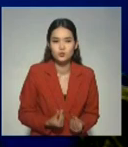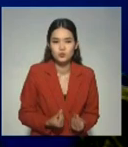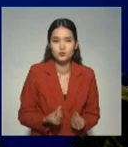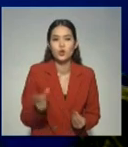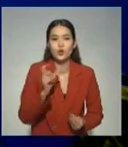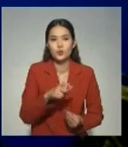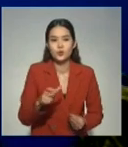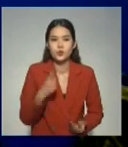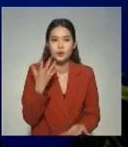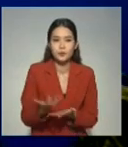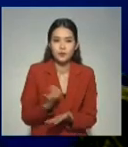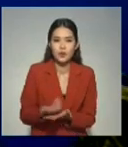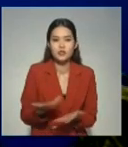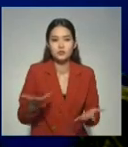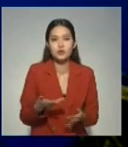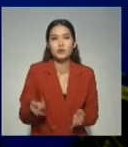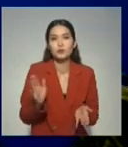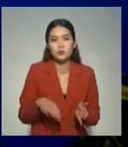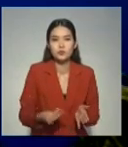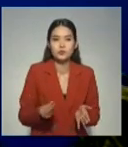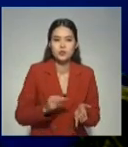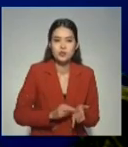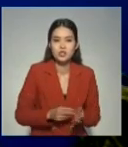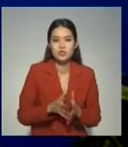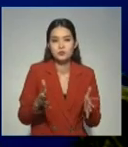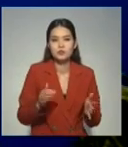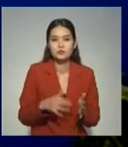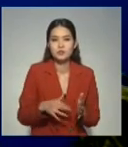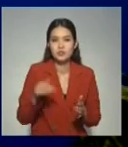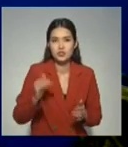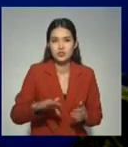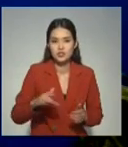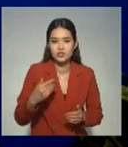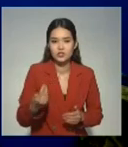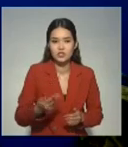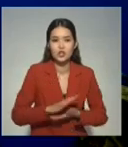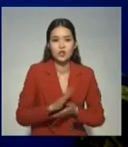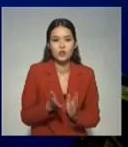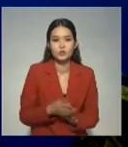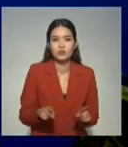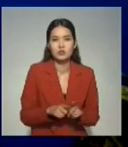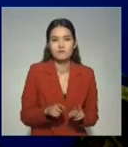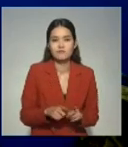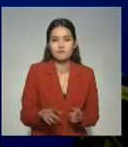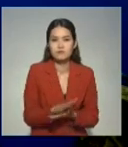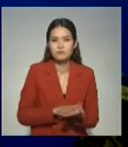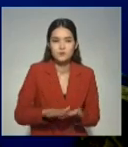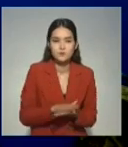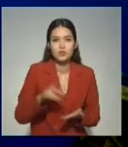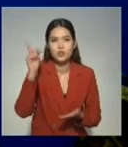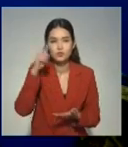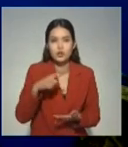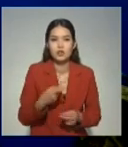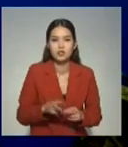мы возьмем людей с доходами там до 150 тысяч тенге, давайте так. И ситуация будет катастрофическая. Вы поймете, что в